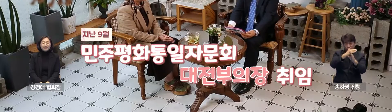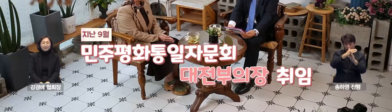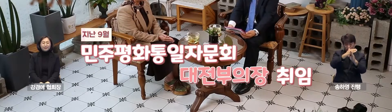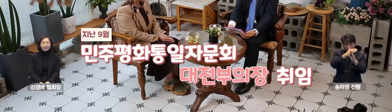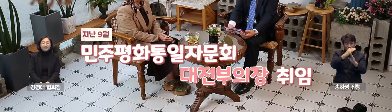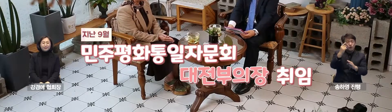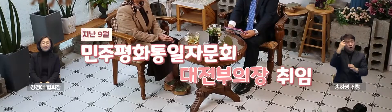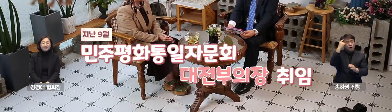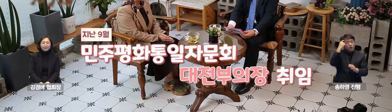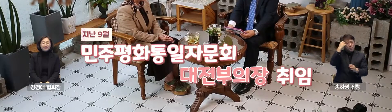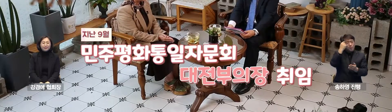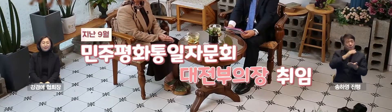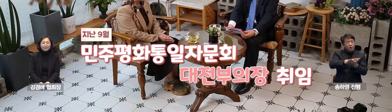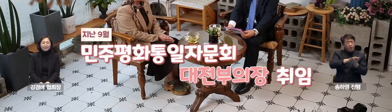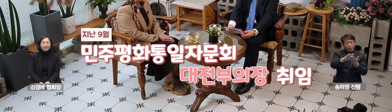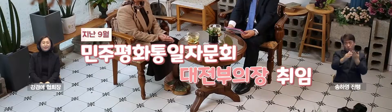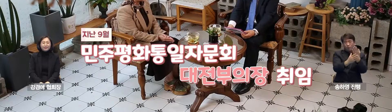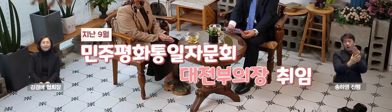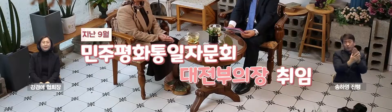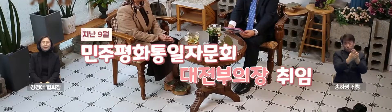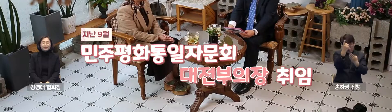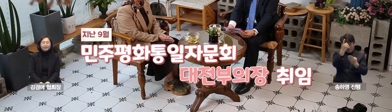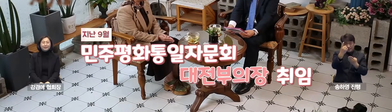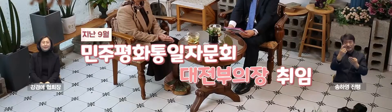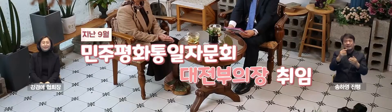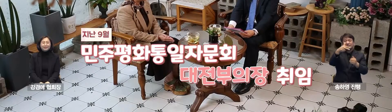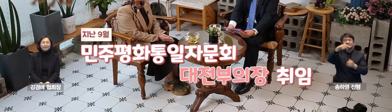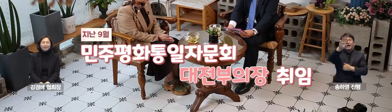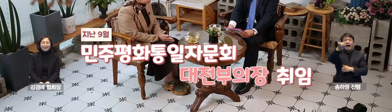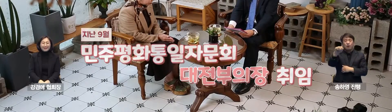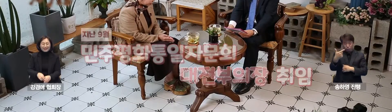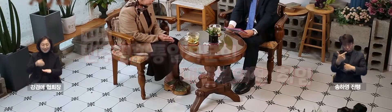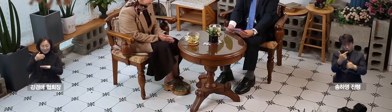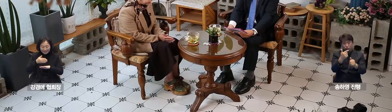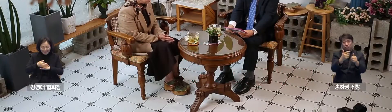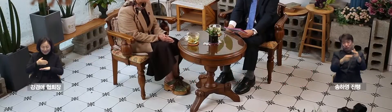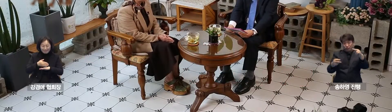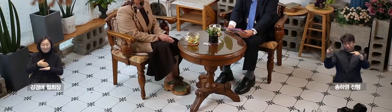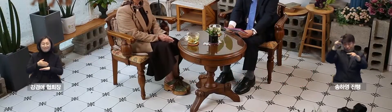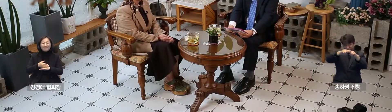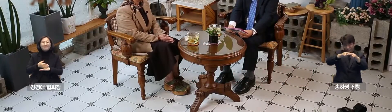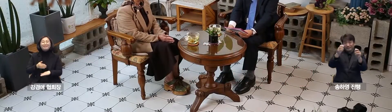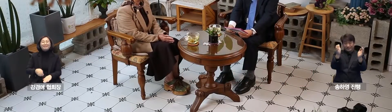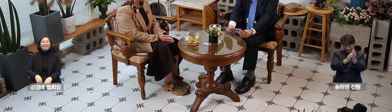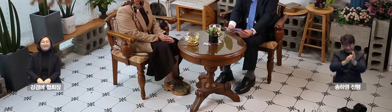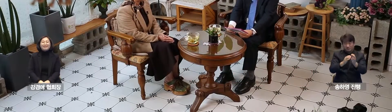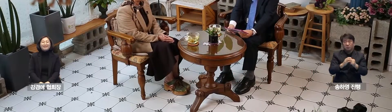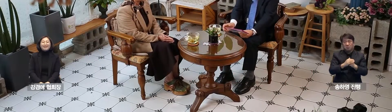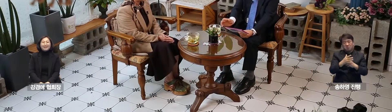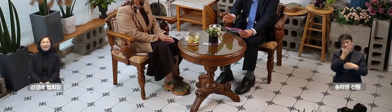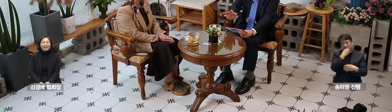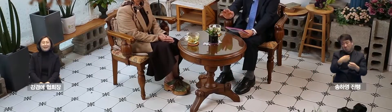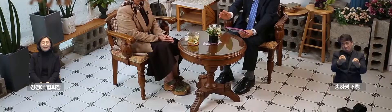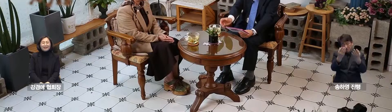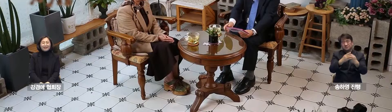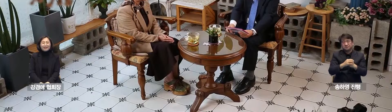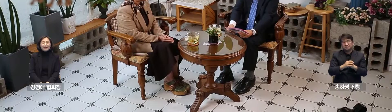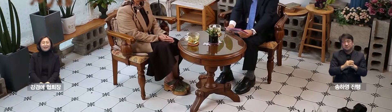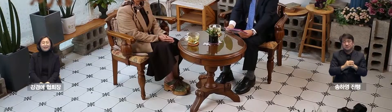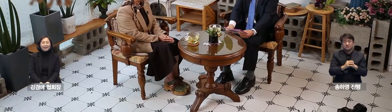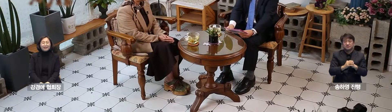민주평화통일자문회의 대전 부의장으로 취임하셨어요. 네. 늦었지만 축하드리고요. 네, 감사합니다. 네. 그